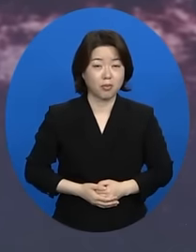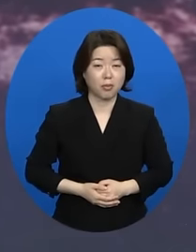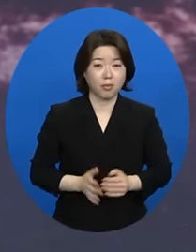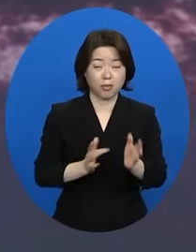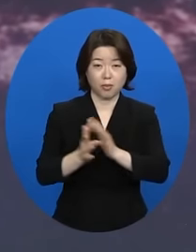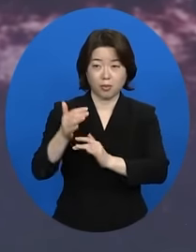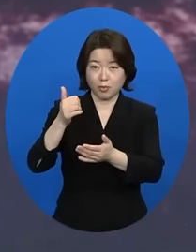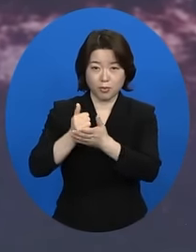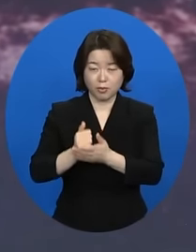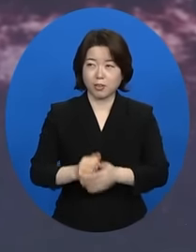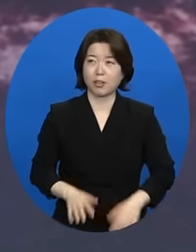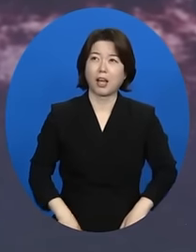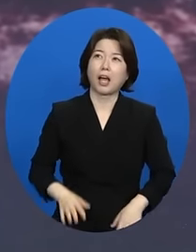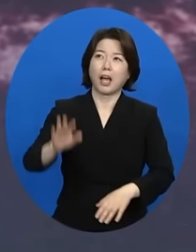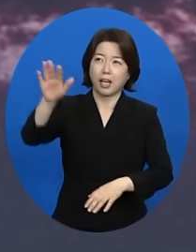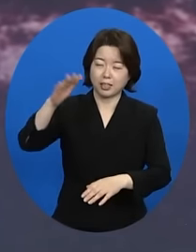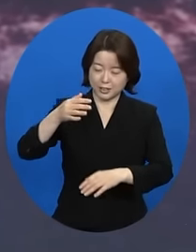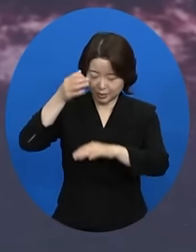예수님은 죄송합니다.